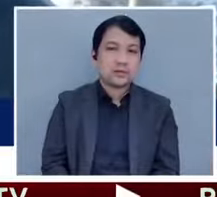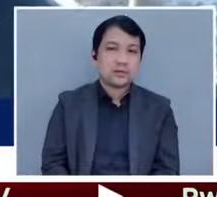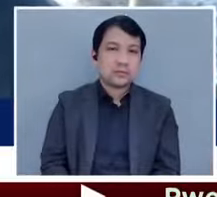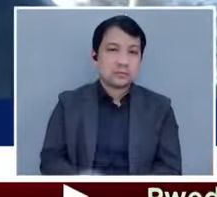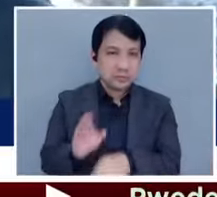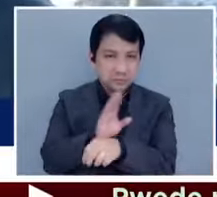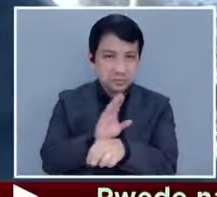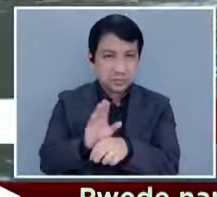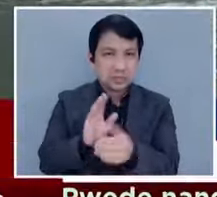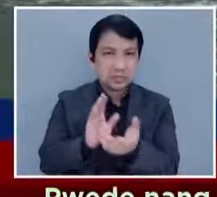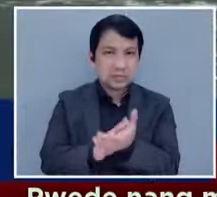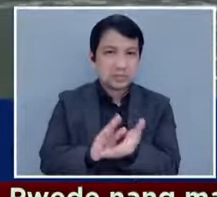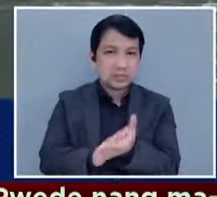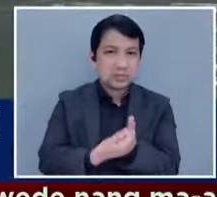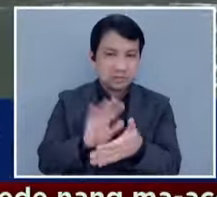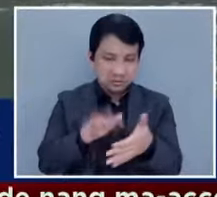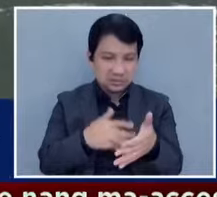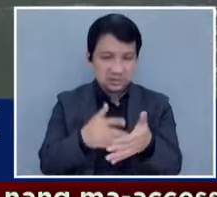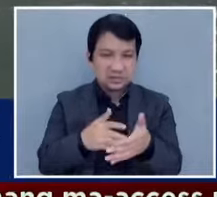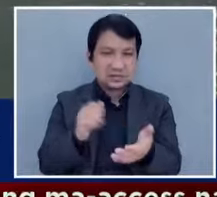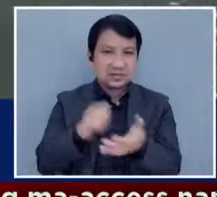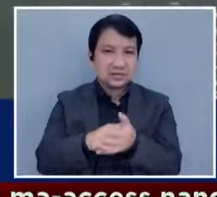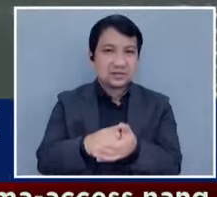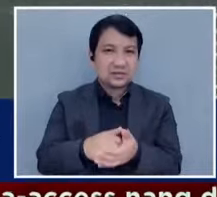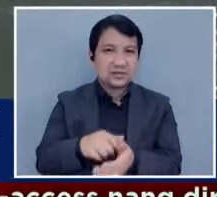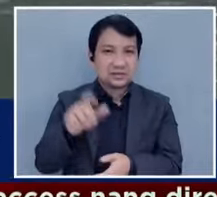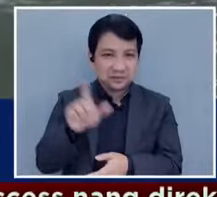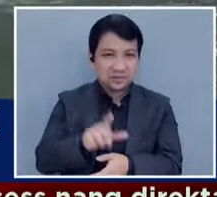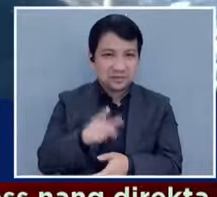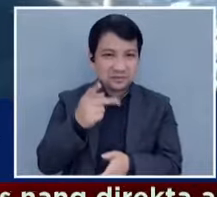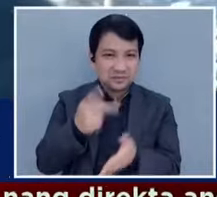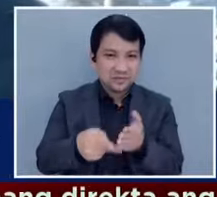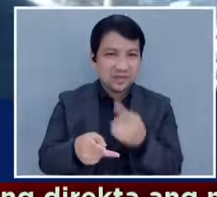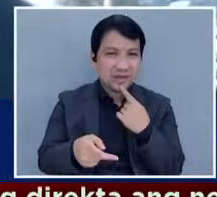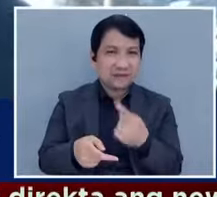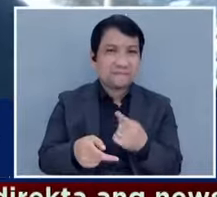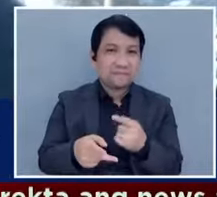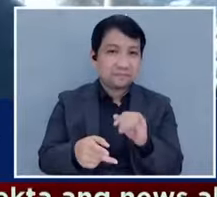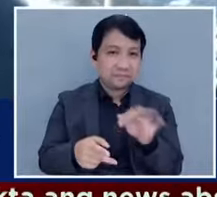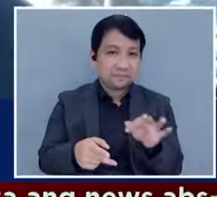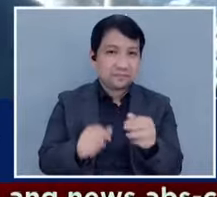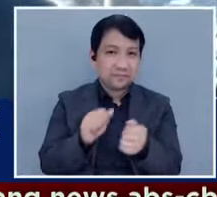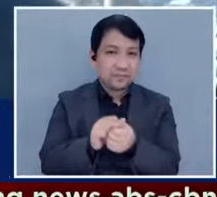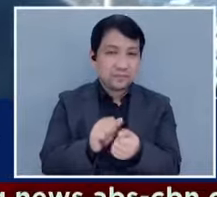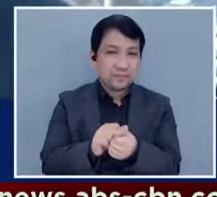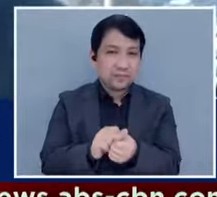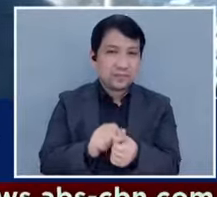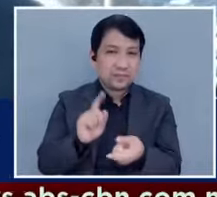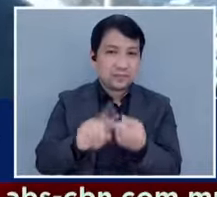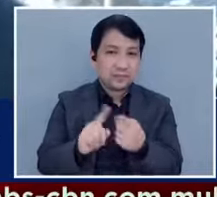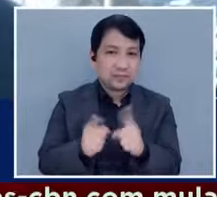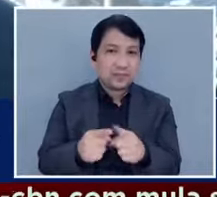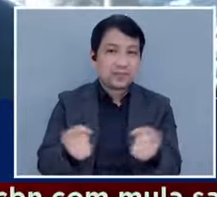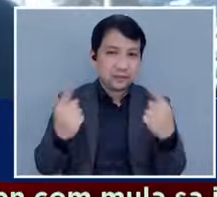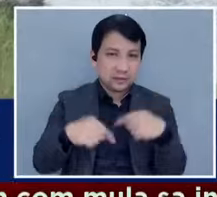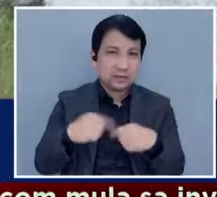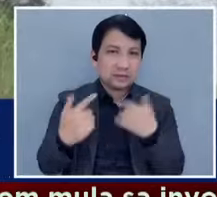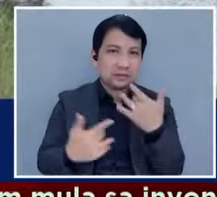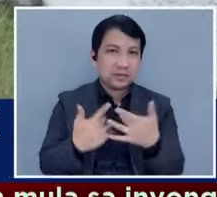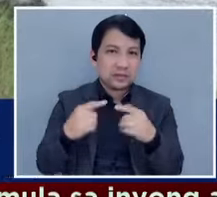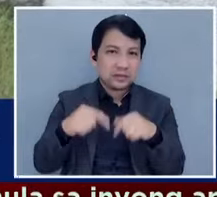school, siningit lang po. Affordable po talaga. Kaya if kasama po yung mga friends, sure na mag-e-enjoy po